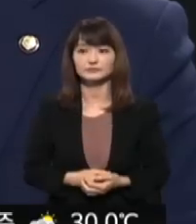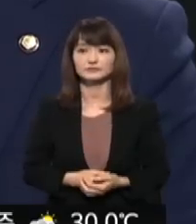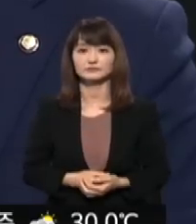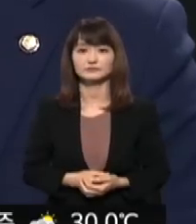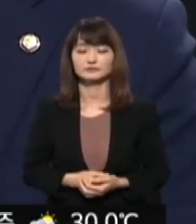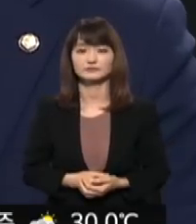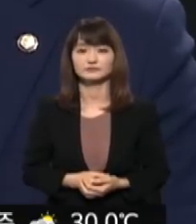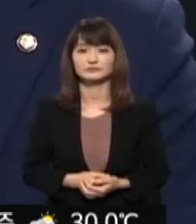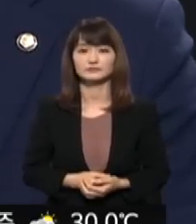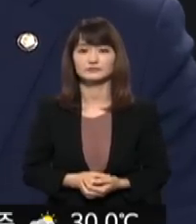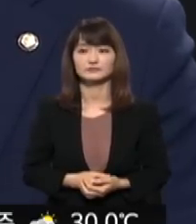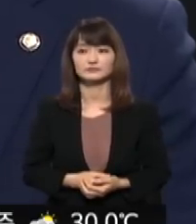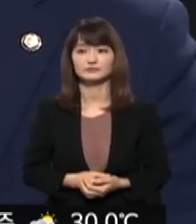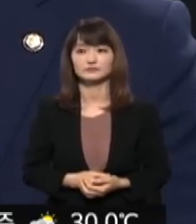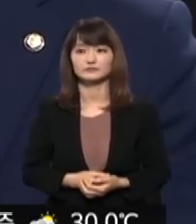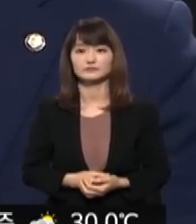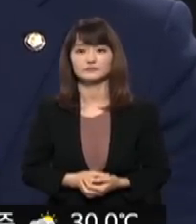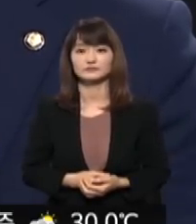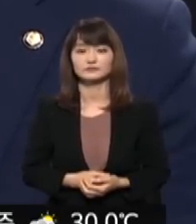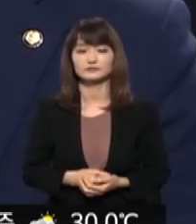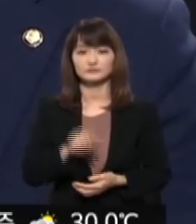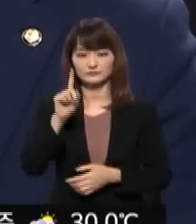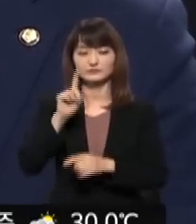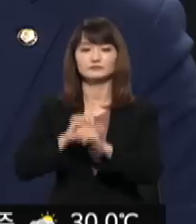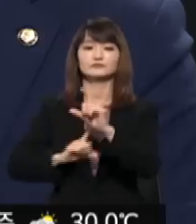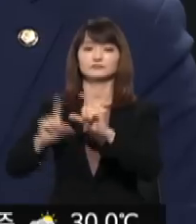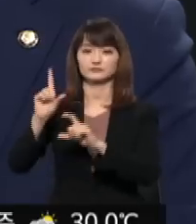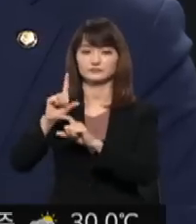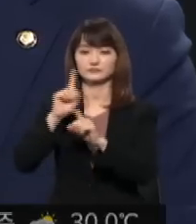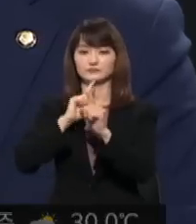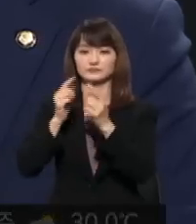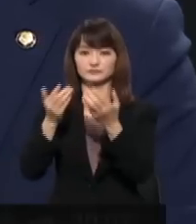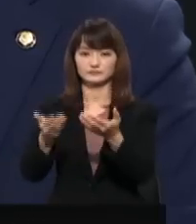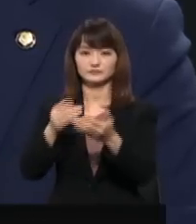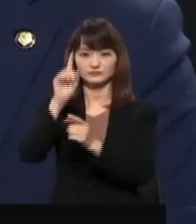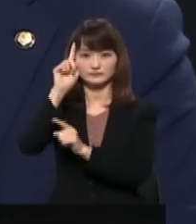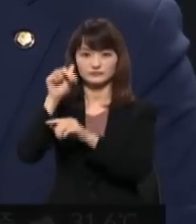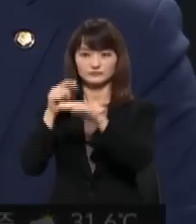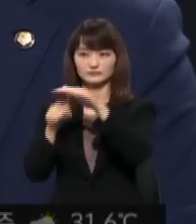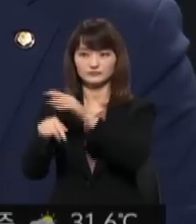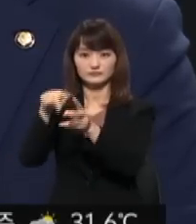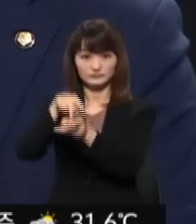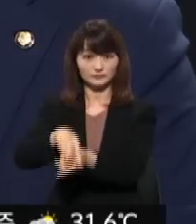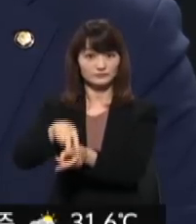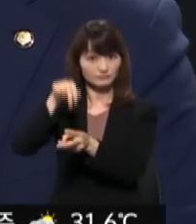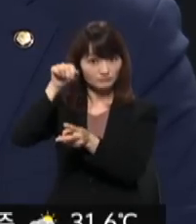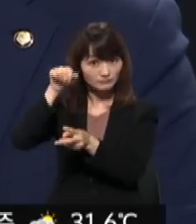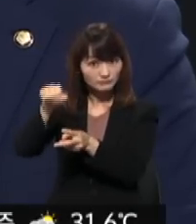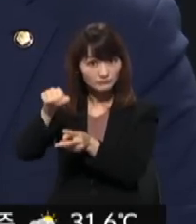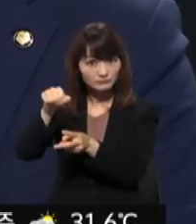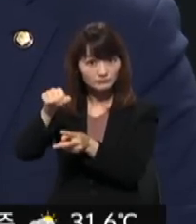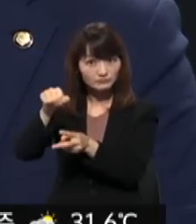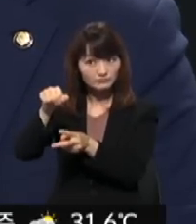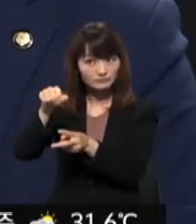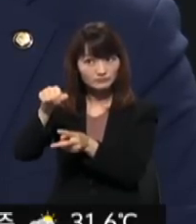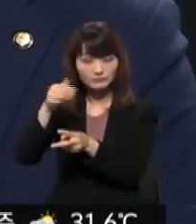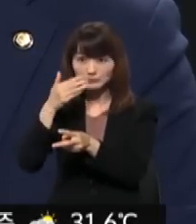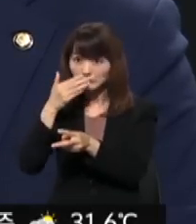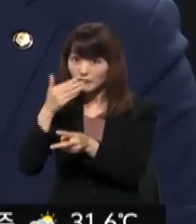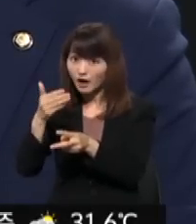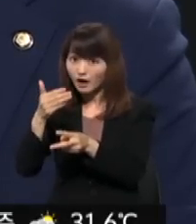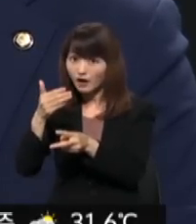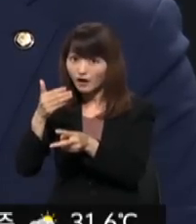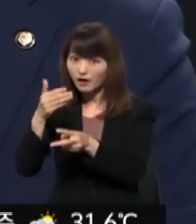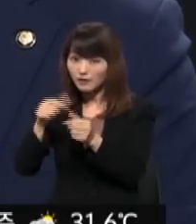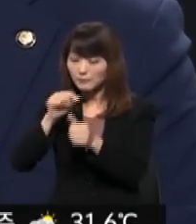큰 변수가 될 수 있죠 그리고 이제 한 가지 더 말씀드릴 것은 이준석 대표가 했을 경우에 그럼 다 된다고 지금